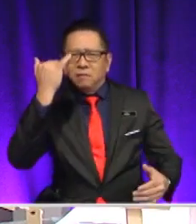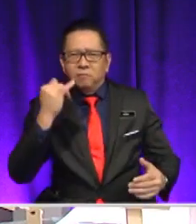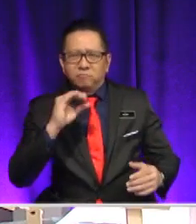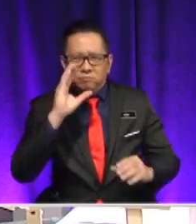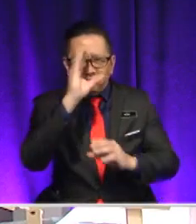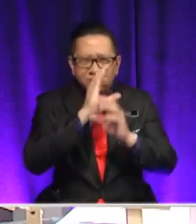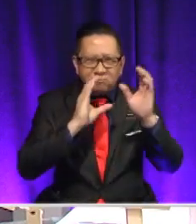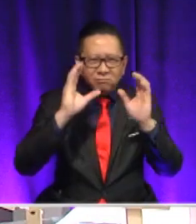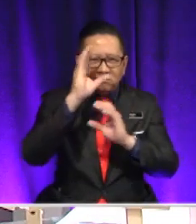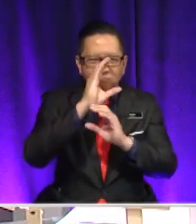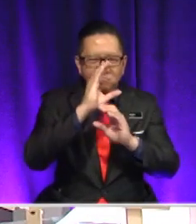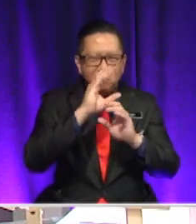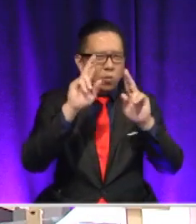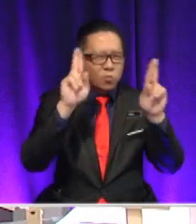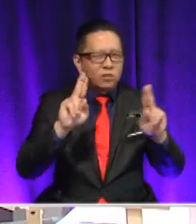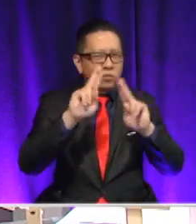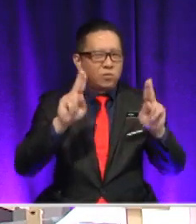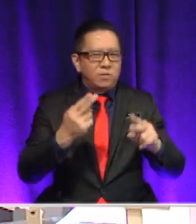yang menyerap air pagi